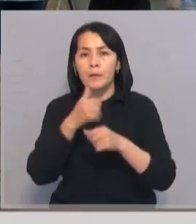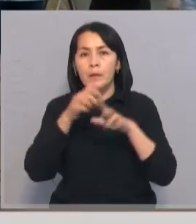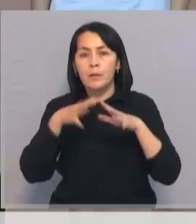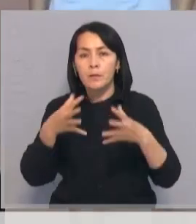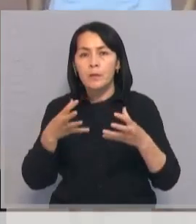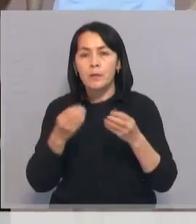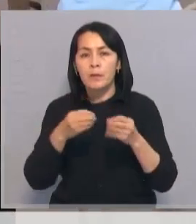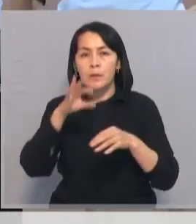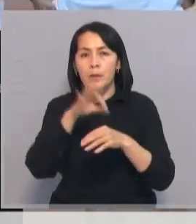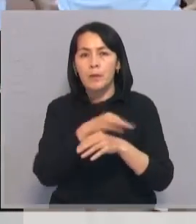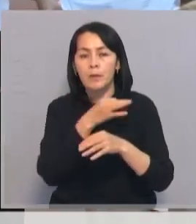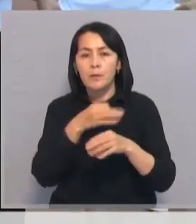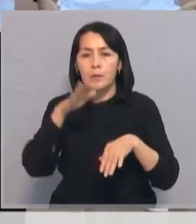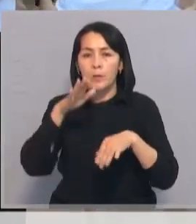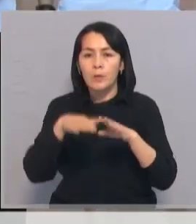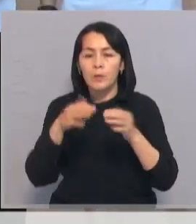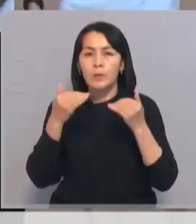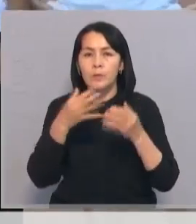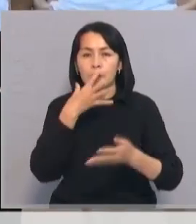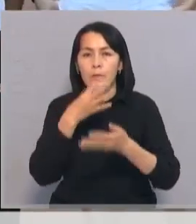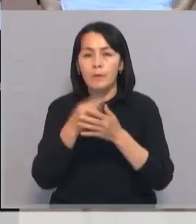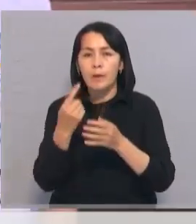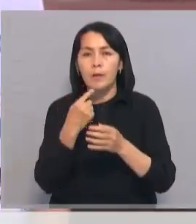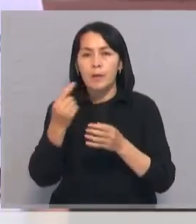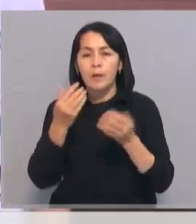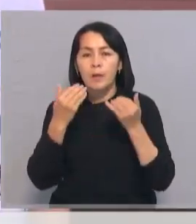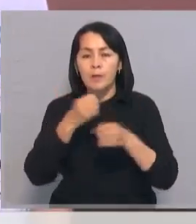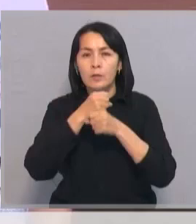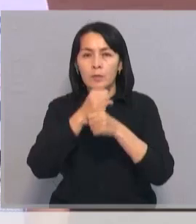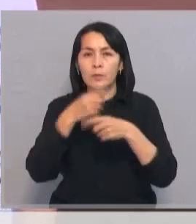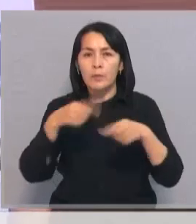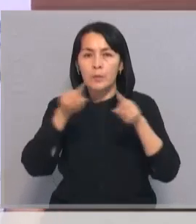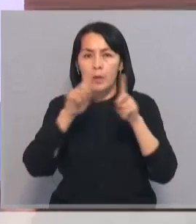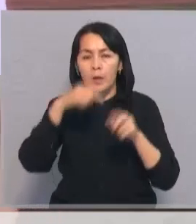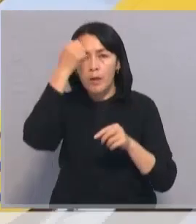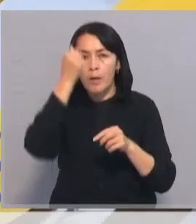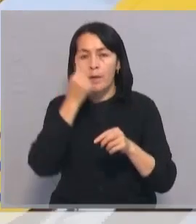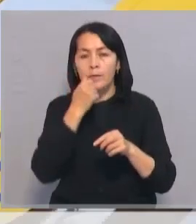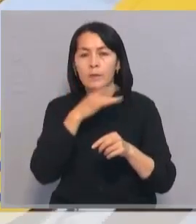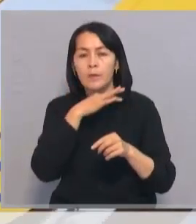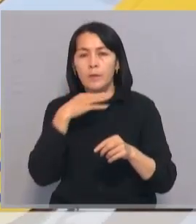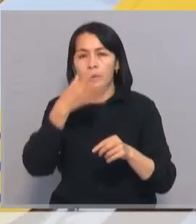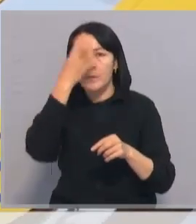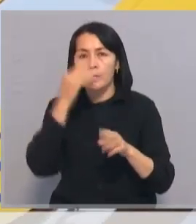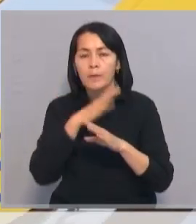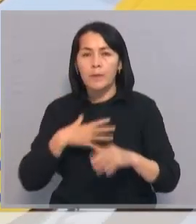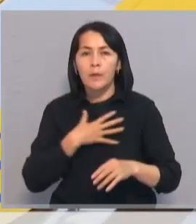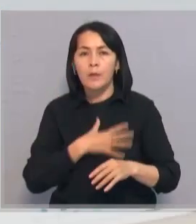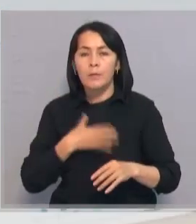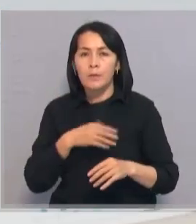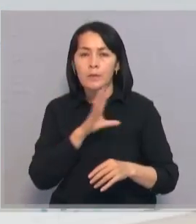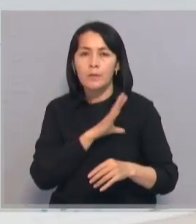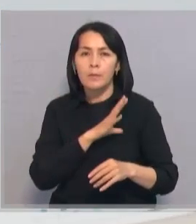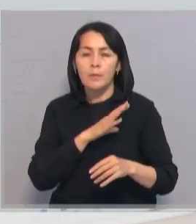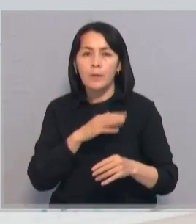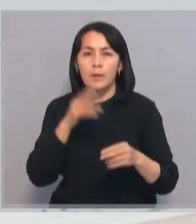пара Камильжановых. Они стали лучшими в своей дистанции. Кроме кубка и диплома, пара получила массу незабываемых эмоций. Отметим,